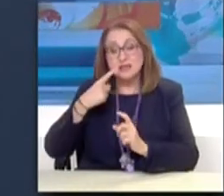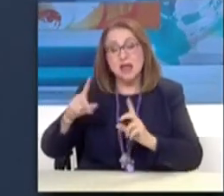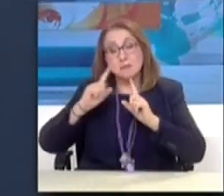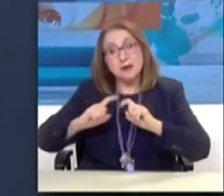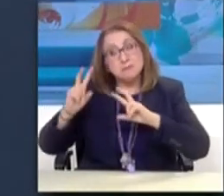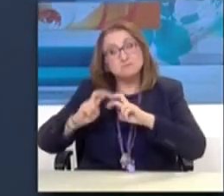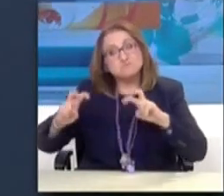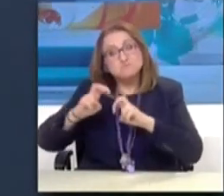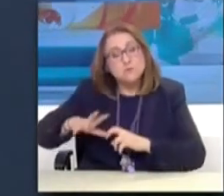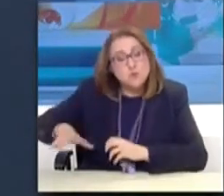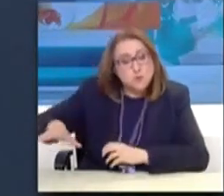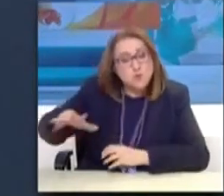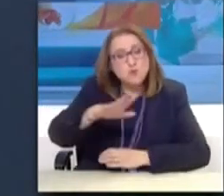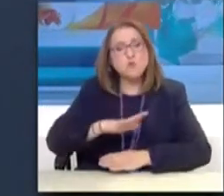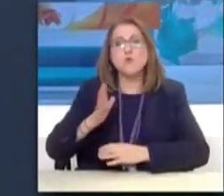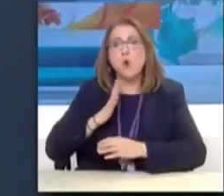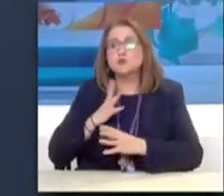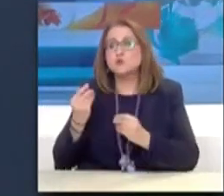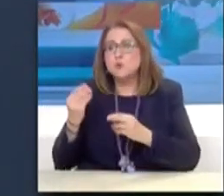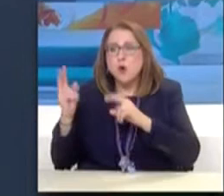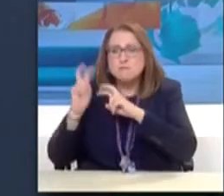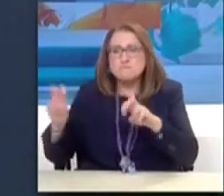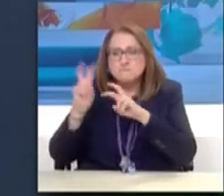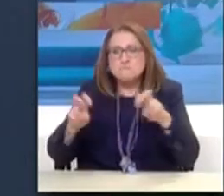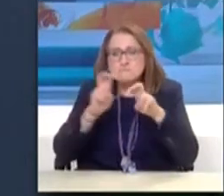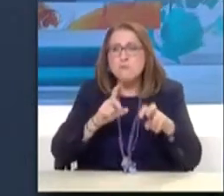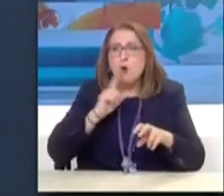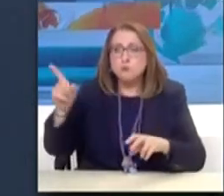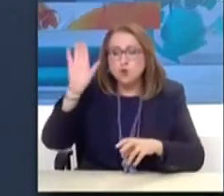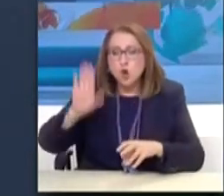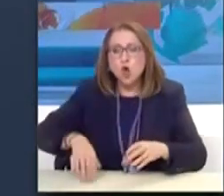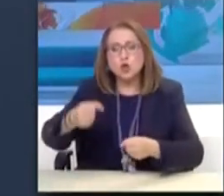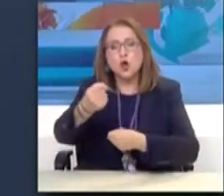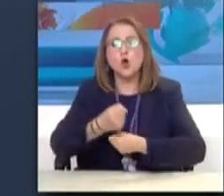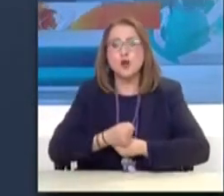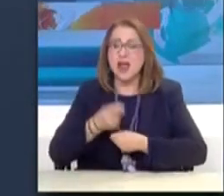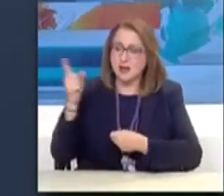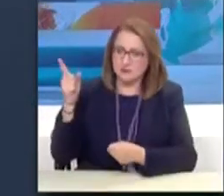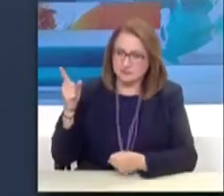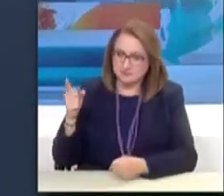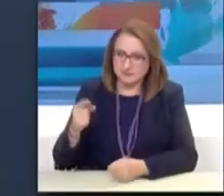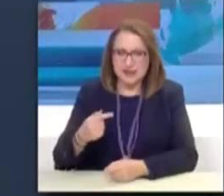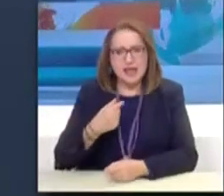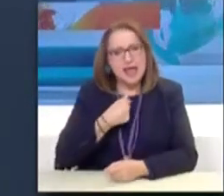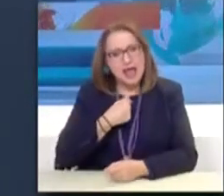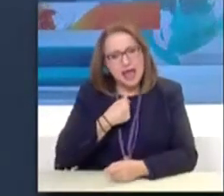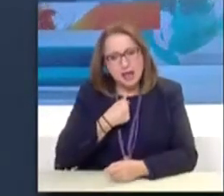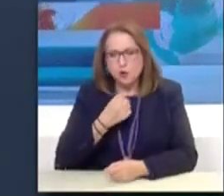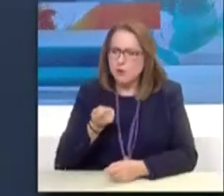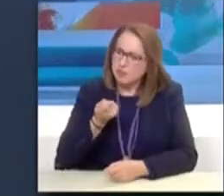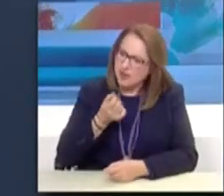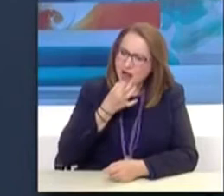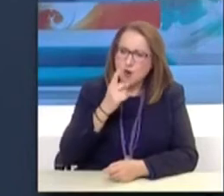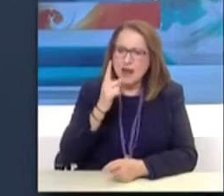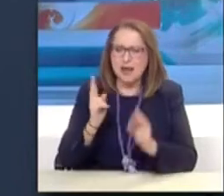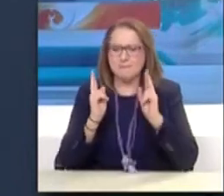ελέγχου και παραδείγματα από χώρες όπως η Νότια Κορέα. Να κάνω ένα μικρό επιστημονικό διάλειμμα